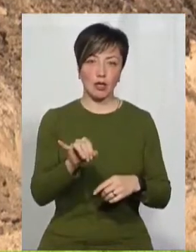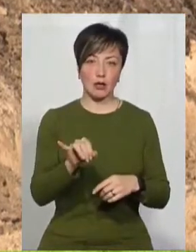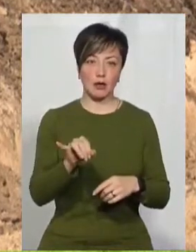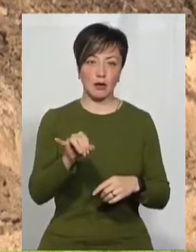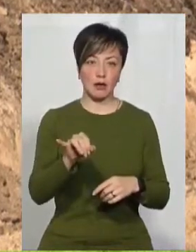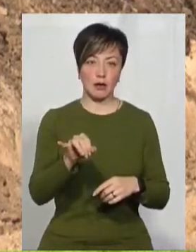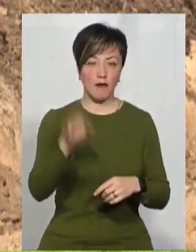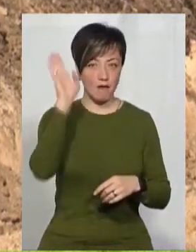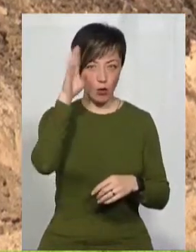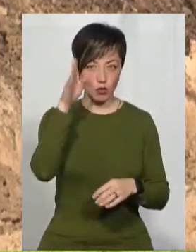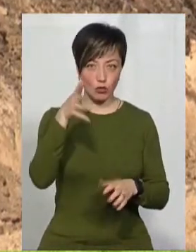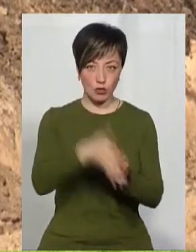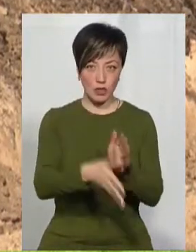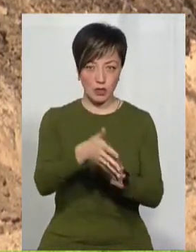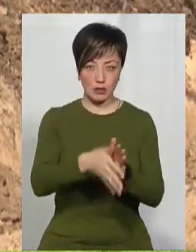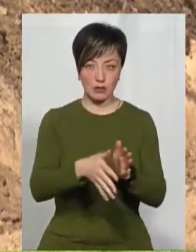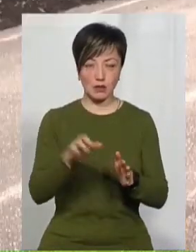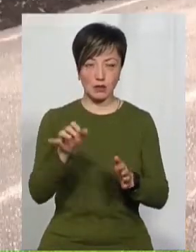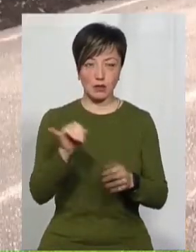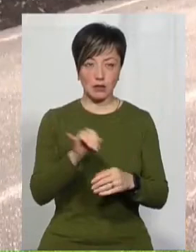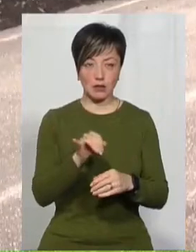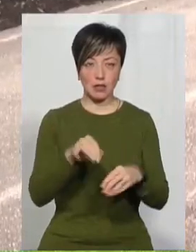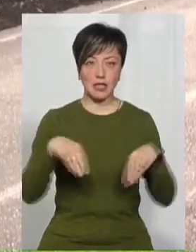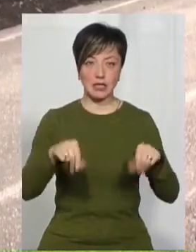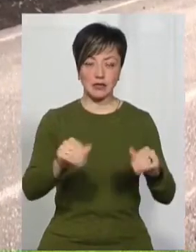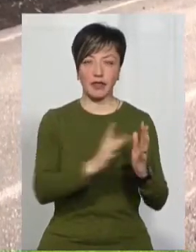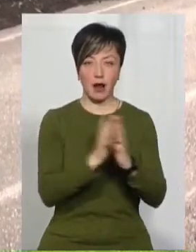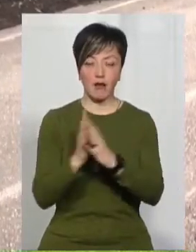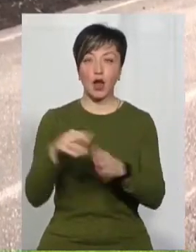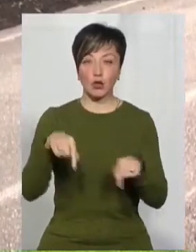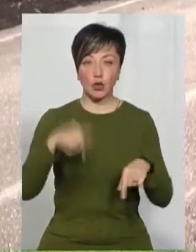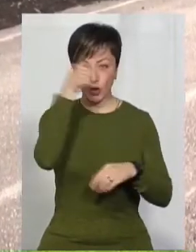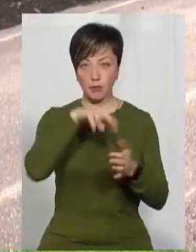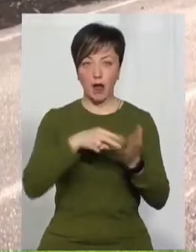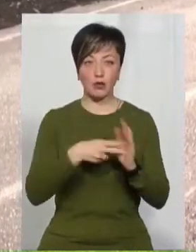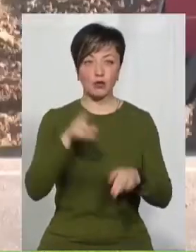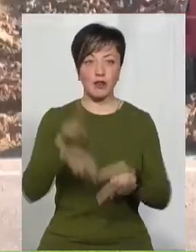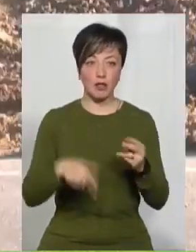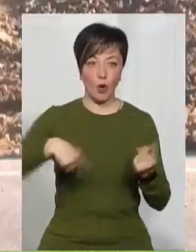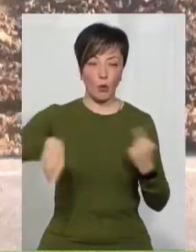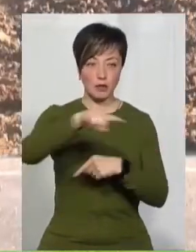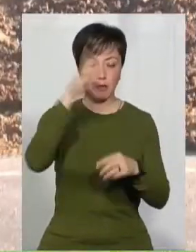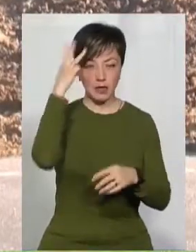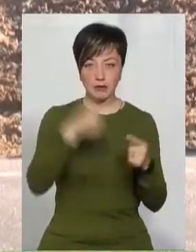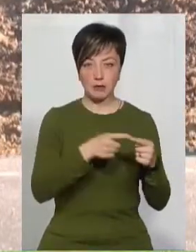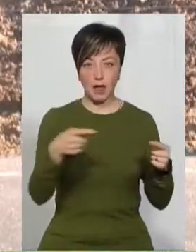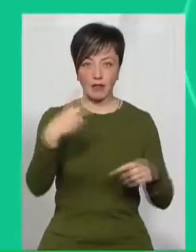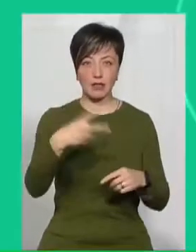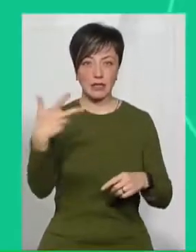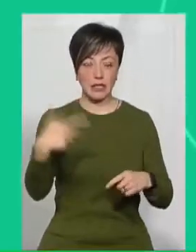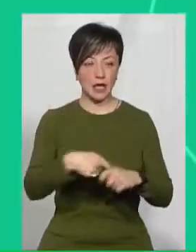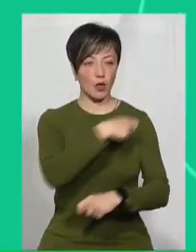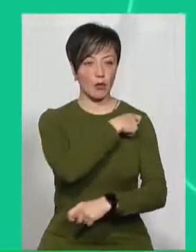водоскидів, ну і засів трав. Цьогоріч планують завершити ремонт цієї об'їзної дороги Хмельницького протяжністю 23